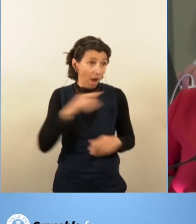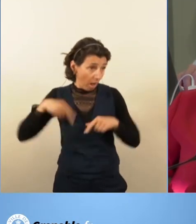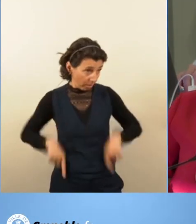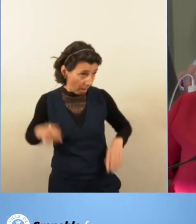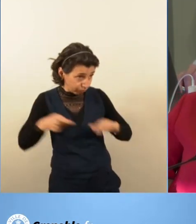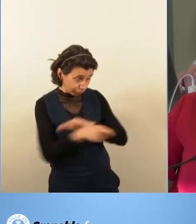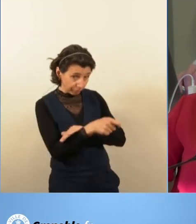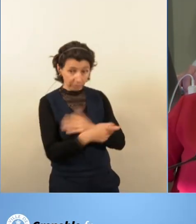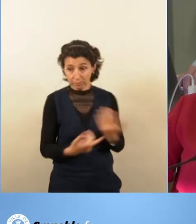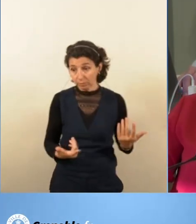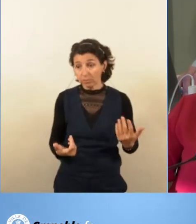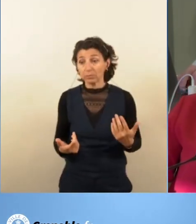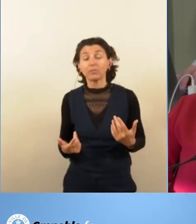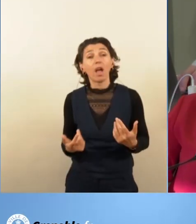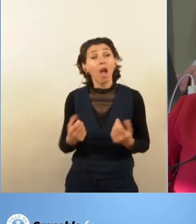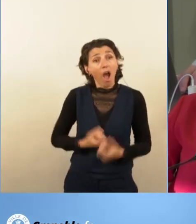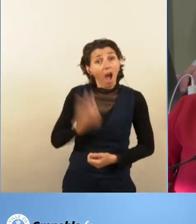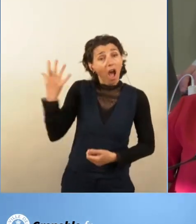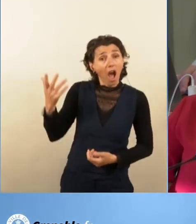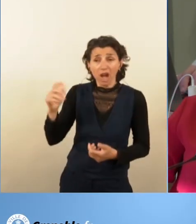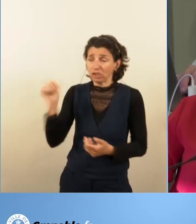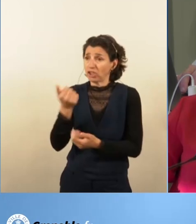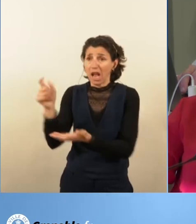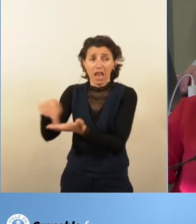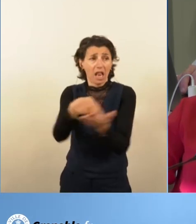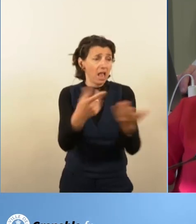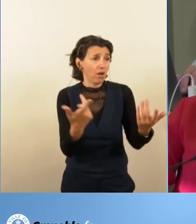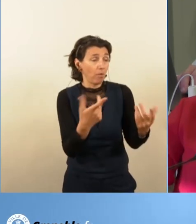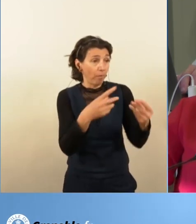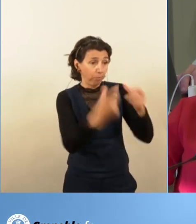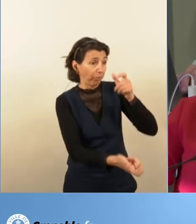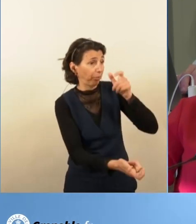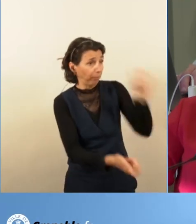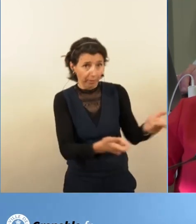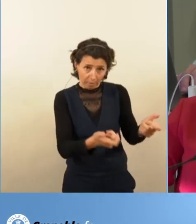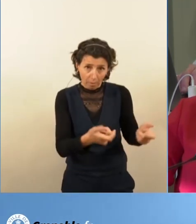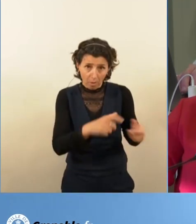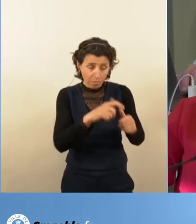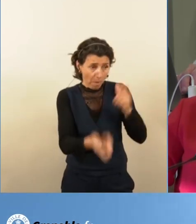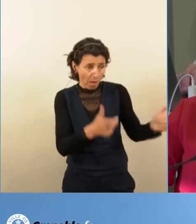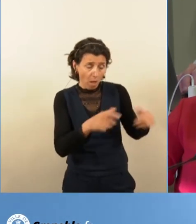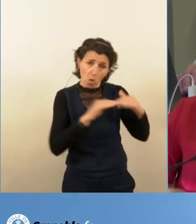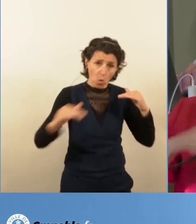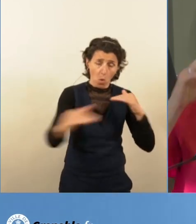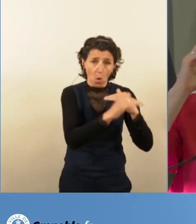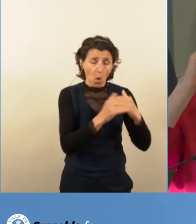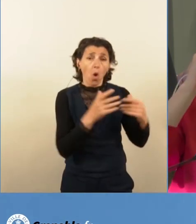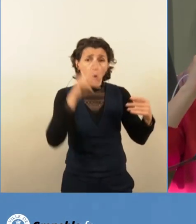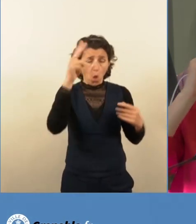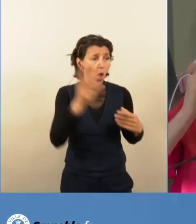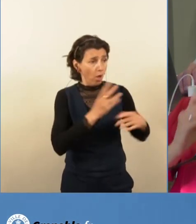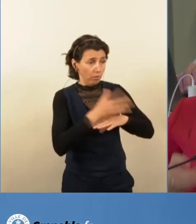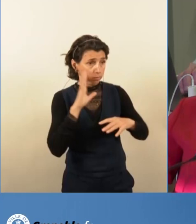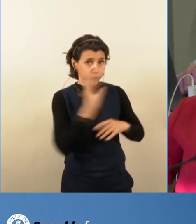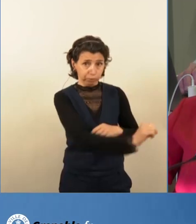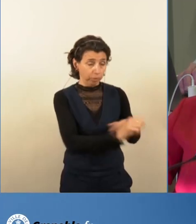littéralement littéralement en morceaux il suffit de voir la cour d'honneur de voir l'état des marches du parvis d'entrée de la mairie